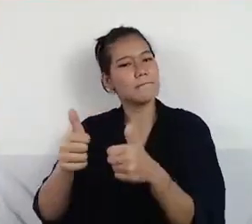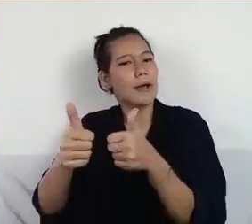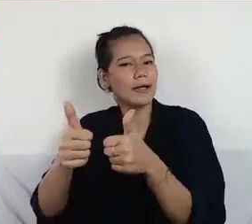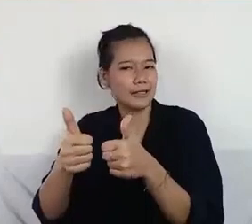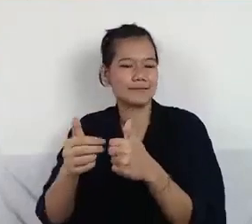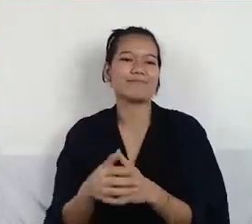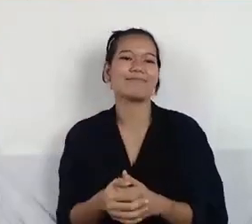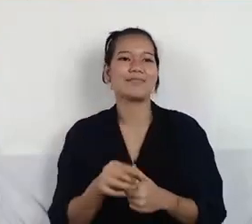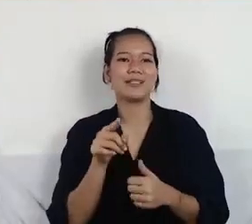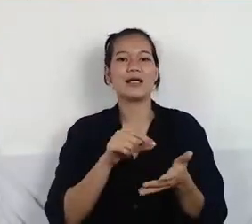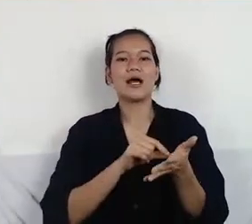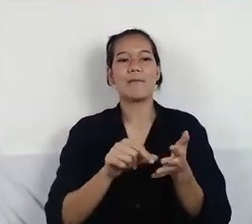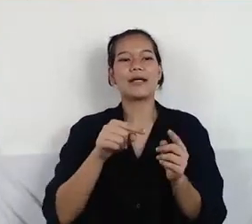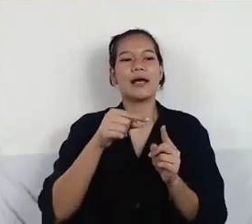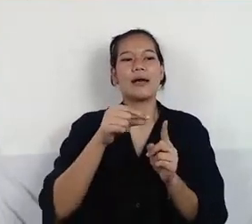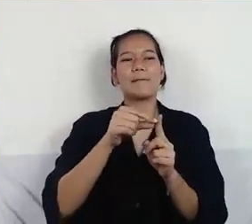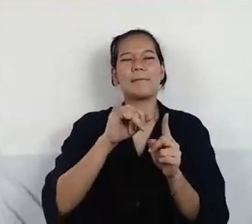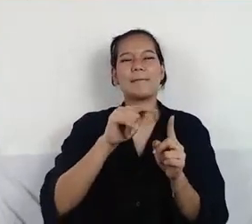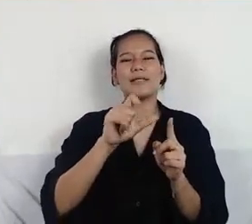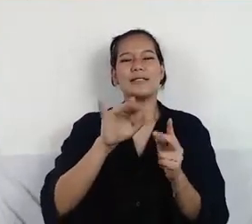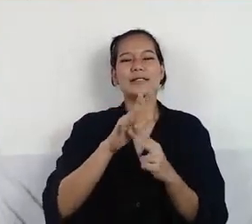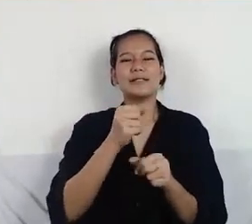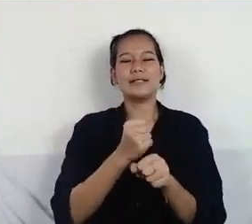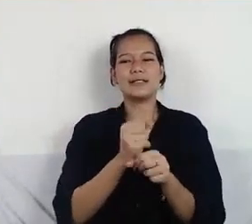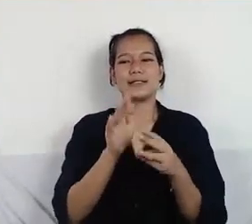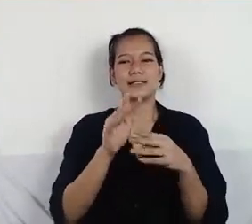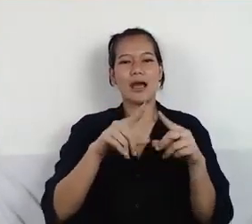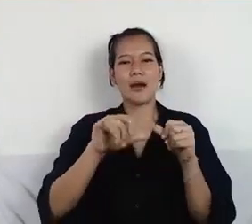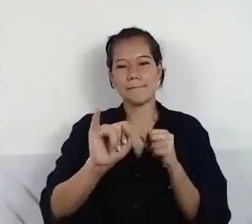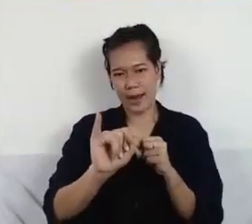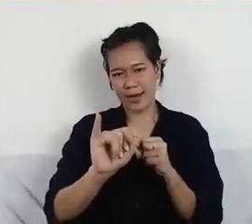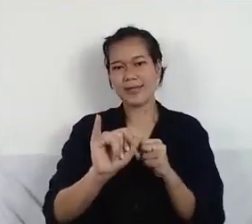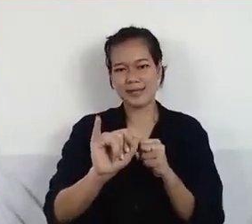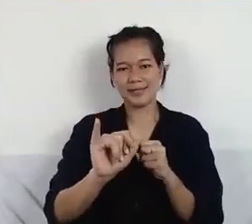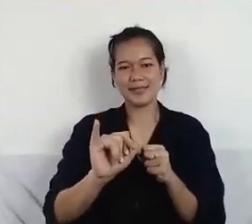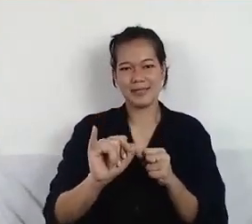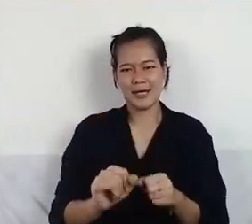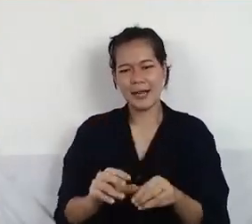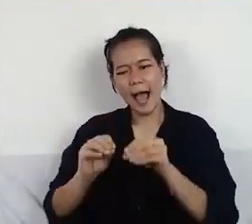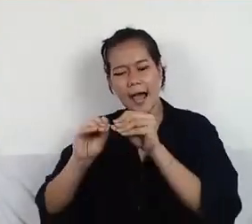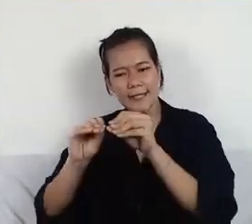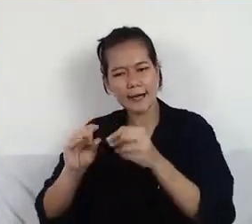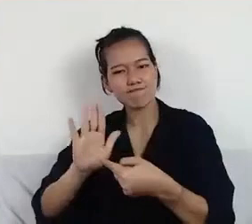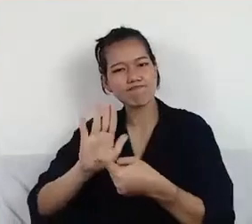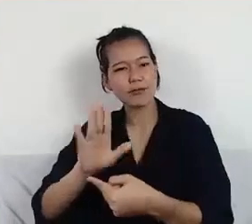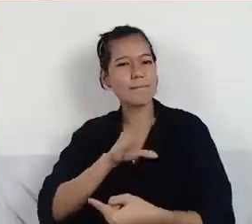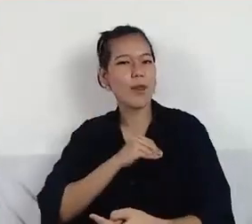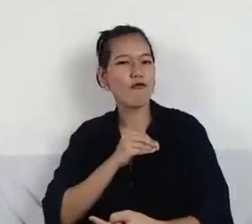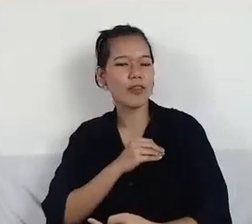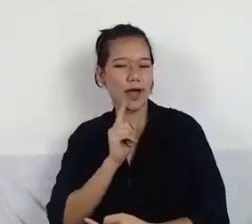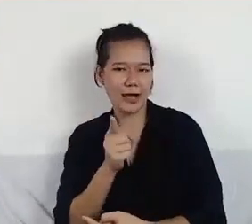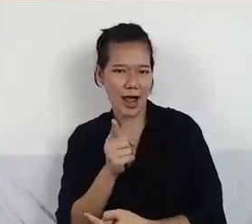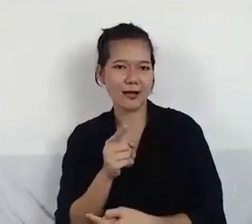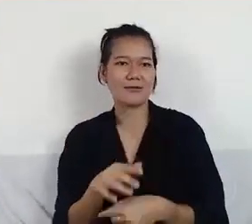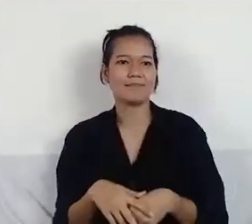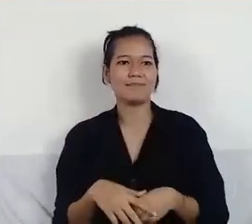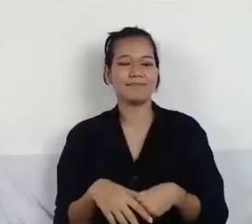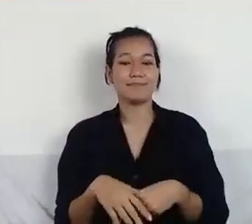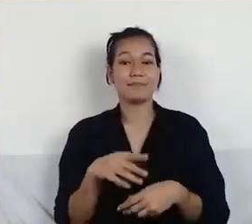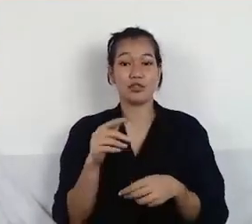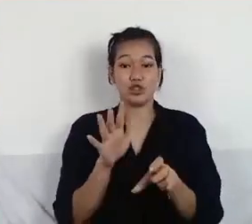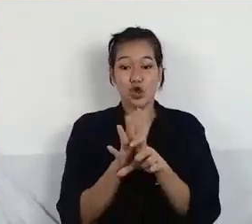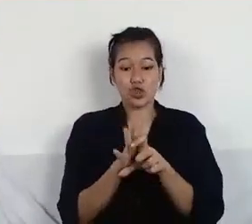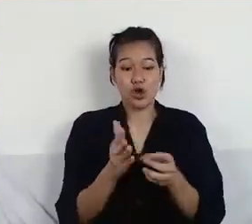Makanya disebut sebagai teaching mind. Ada sesuatu yang diajarkan di sana. Nah kalau ini bicara soal alih